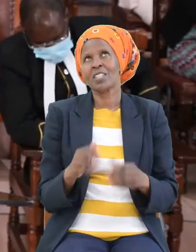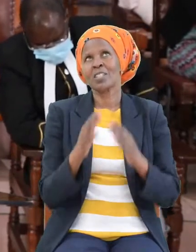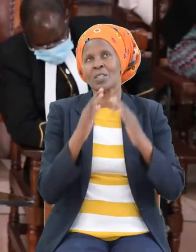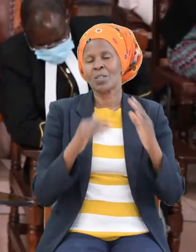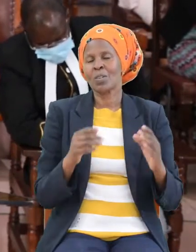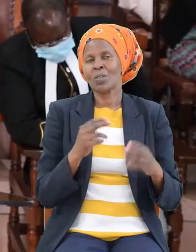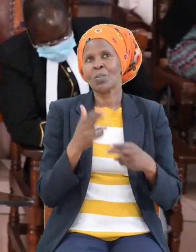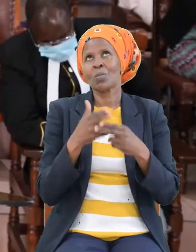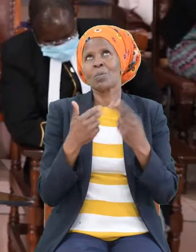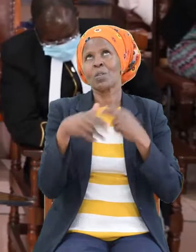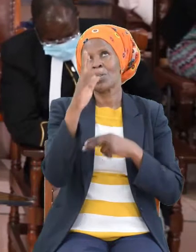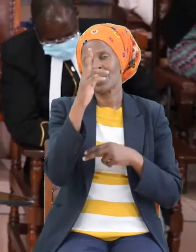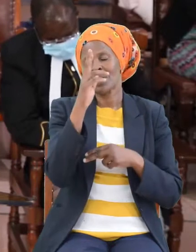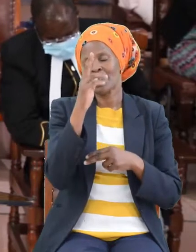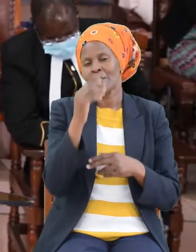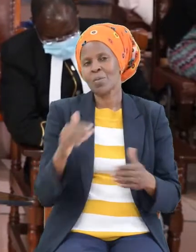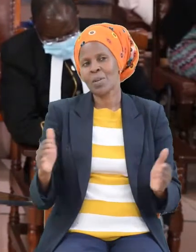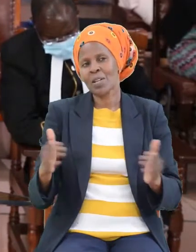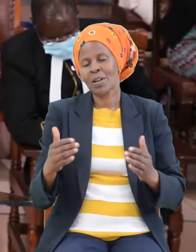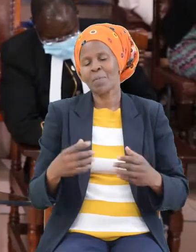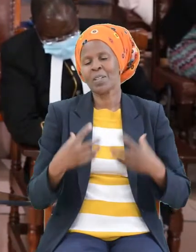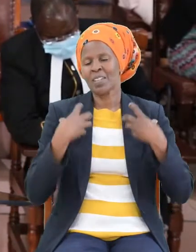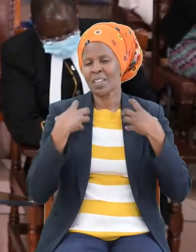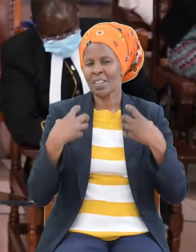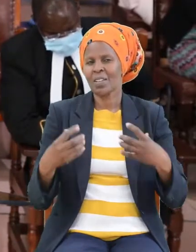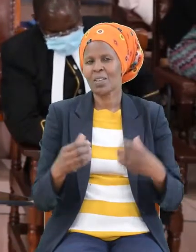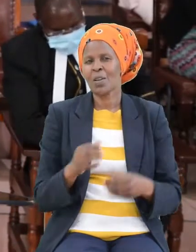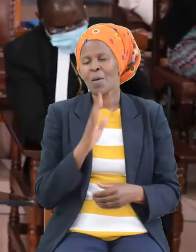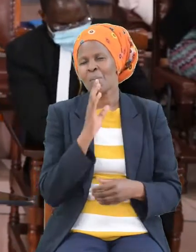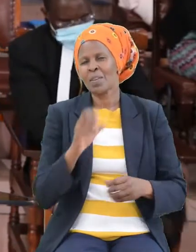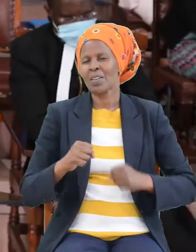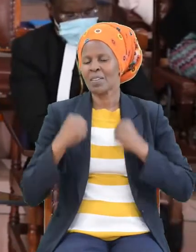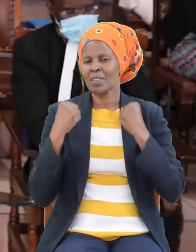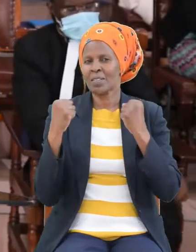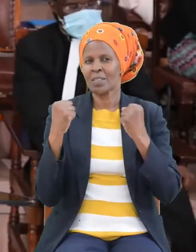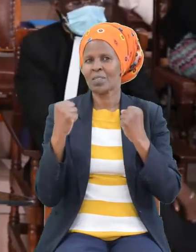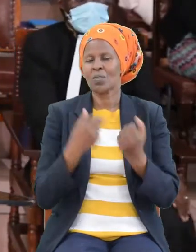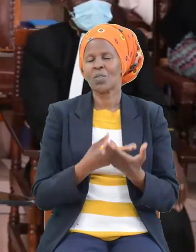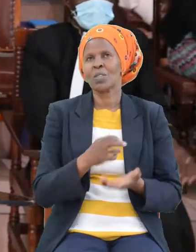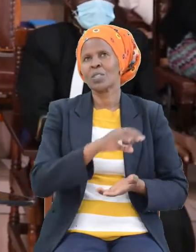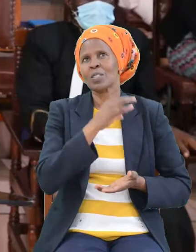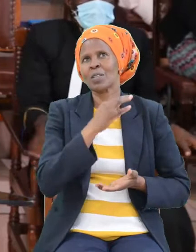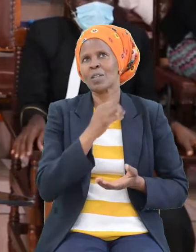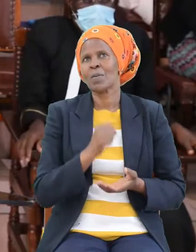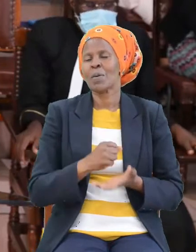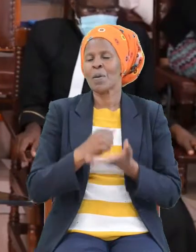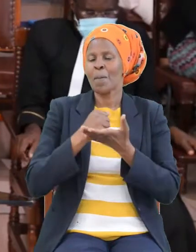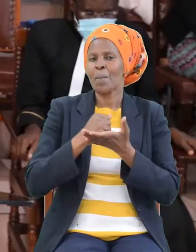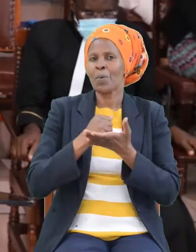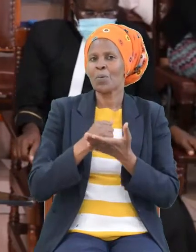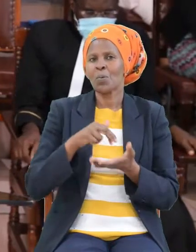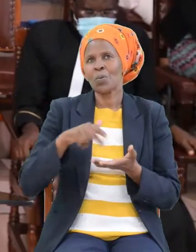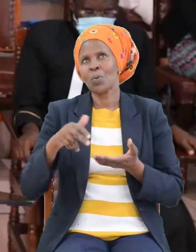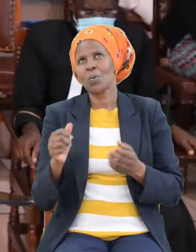na jina lako, ndiposa tukuje tuponywe. Tupewe nguvu katika kiroho Bwana, hata tuwezeshe kuenenda kulingana